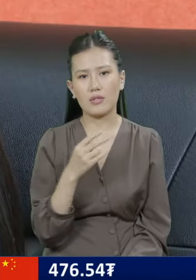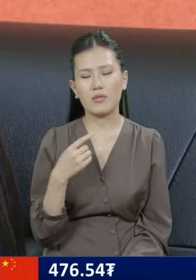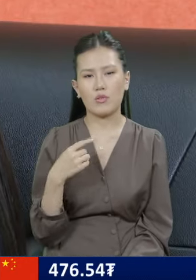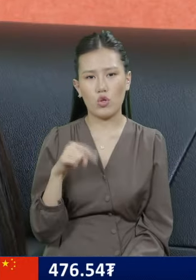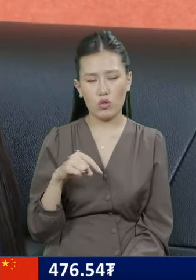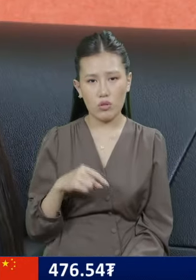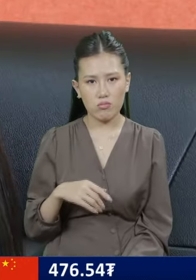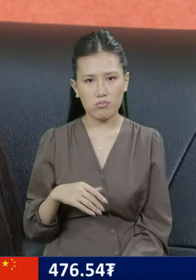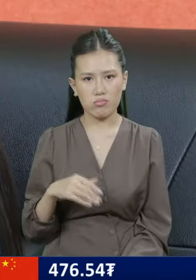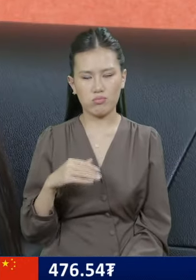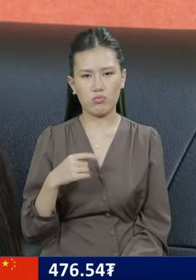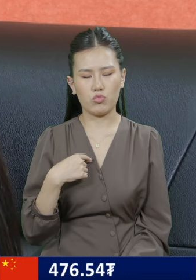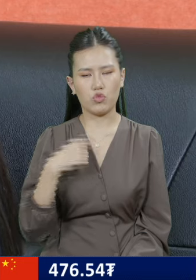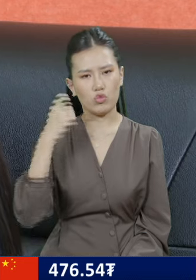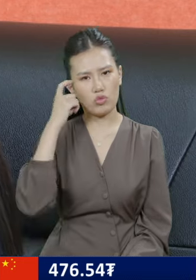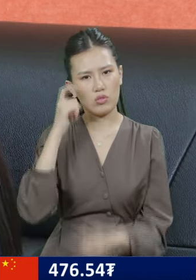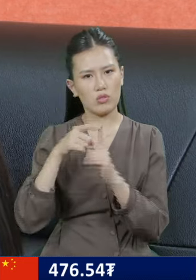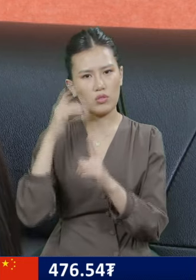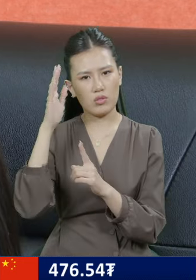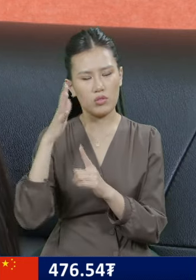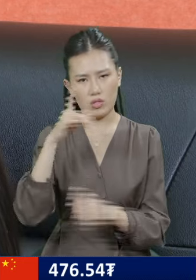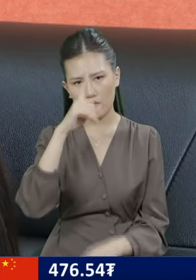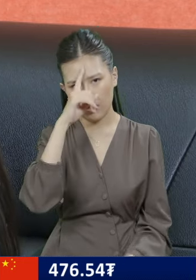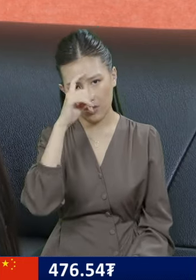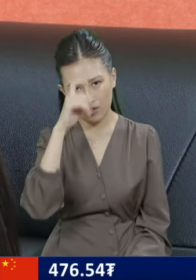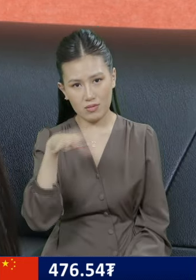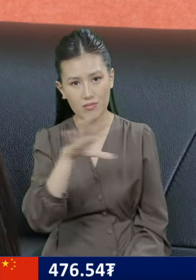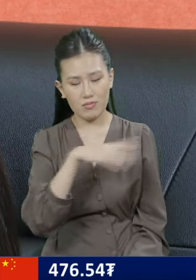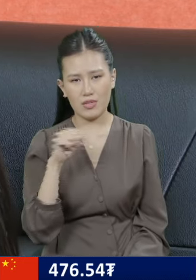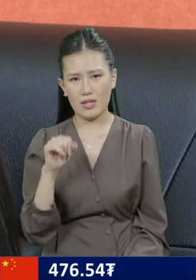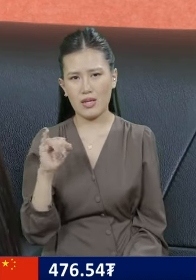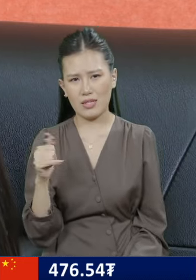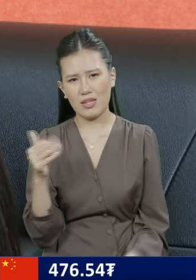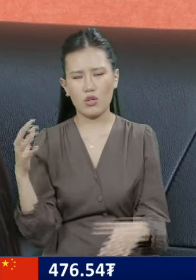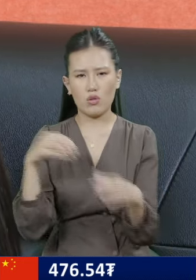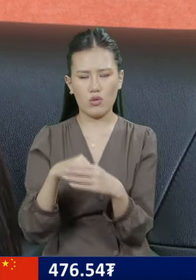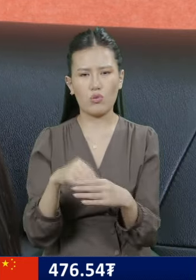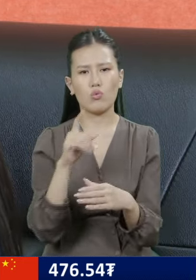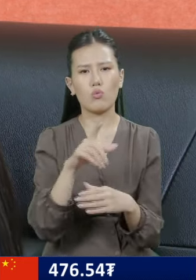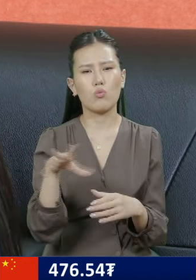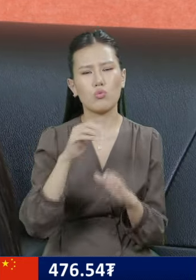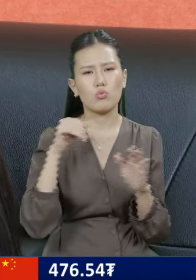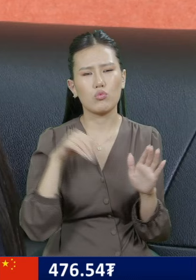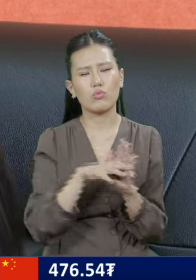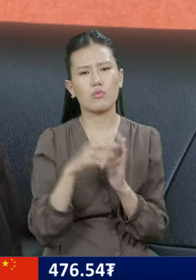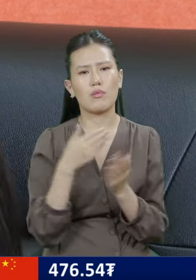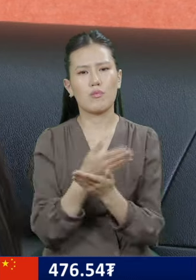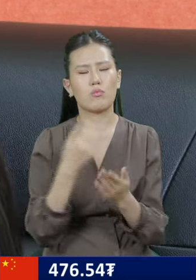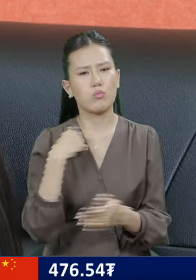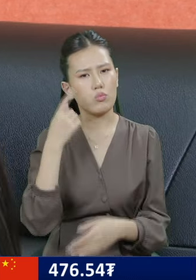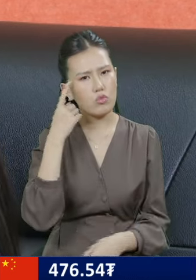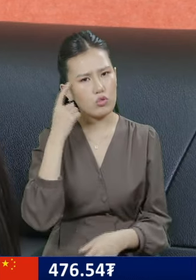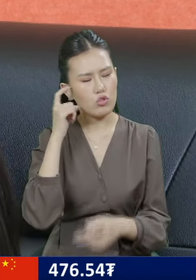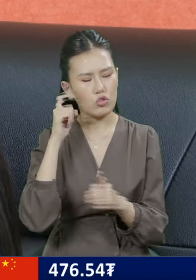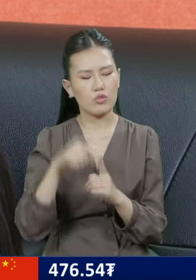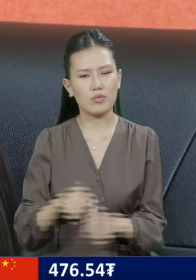ирээдүйд ангаахын төрөлд эрүүл мэндийн салбарт AI-г гүн нэвтрүүлж хүн болгонд хүрэлцээтэй тийм зүйлийг бүтээх гэж ер нь бол шинэ